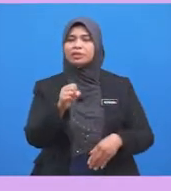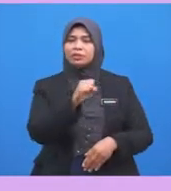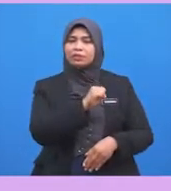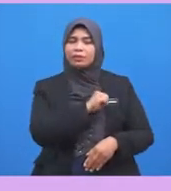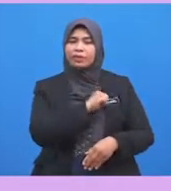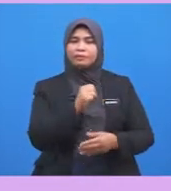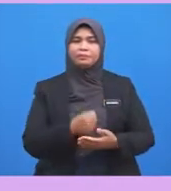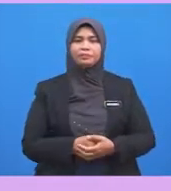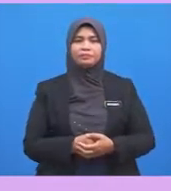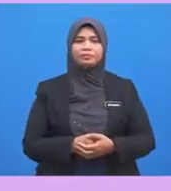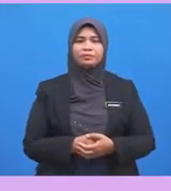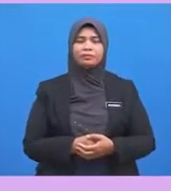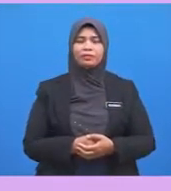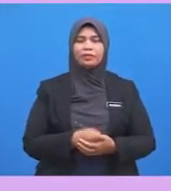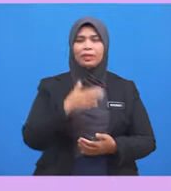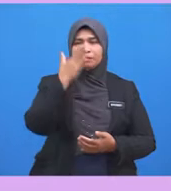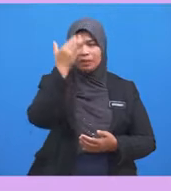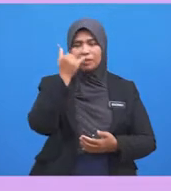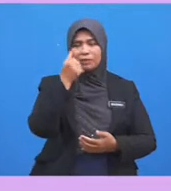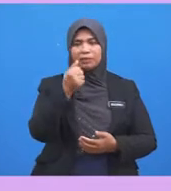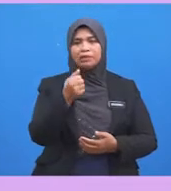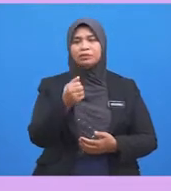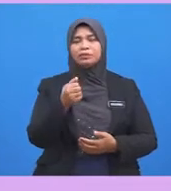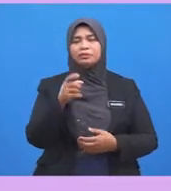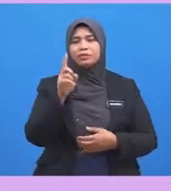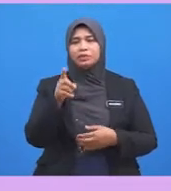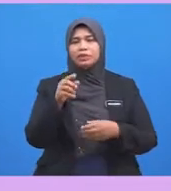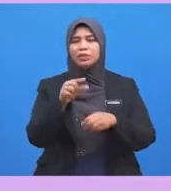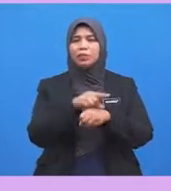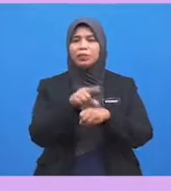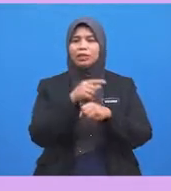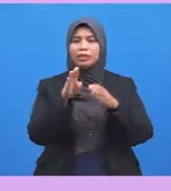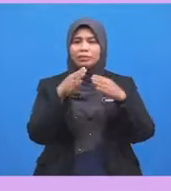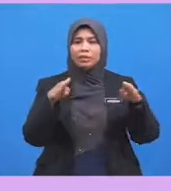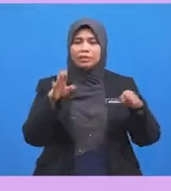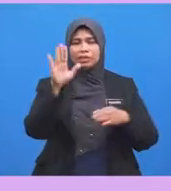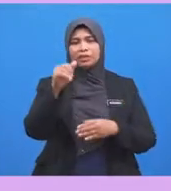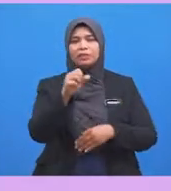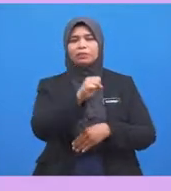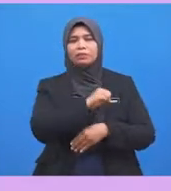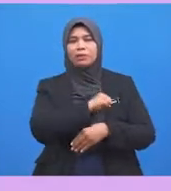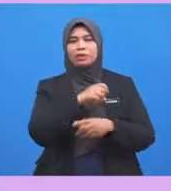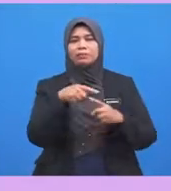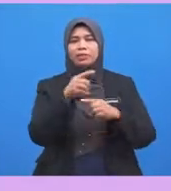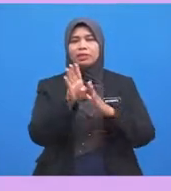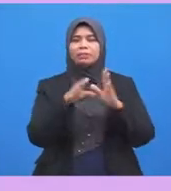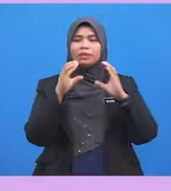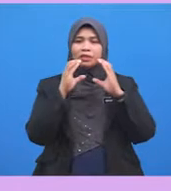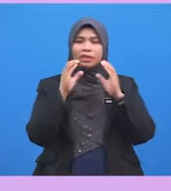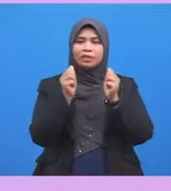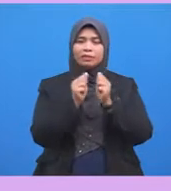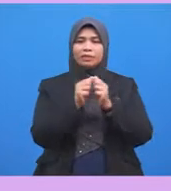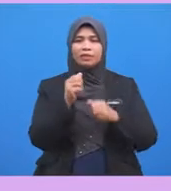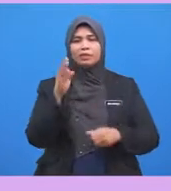jawab soalan ini. Mengapakah kamu patut menggunakan bahasa yang sopan apabila bercakap